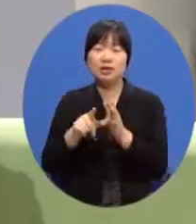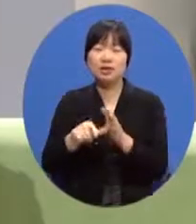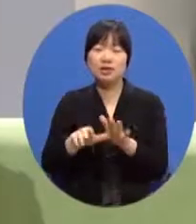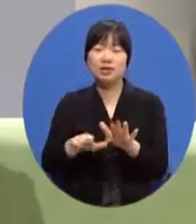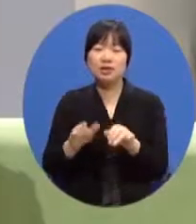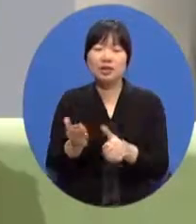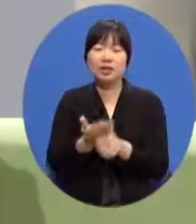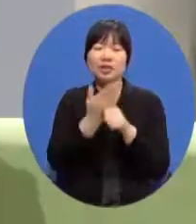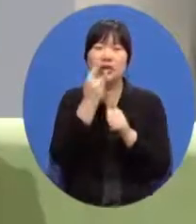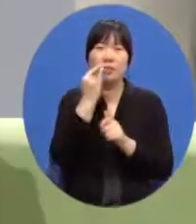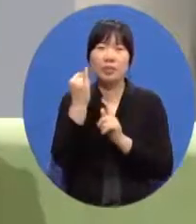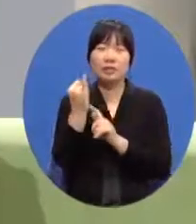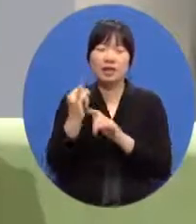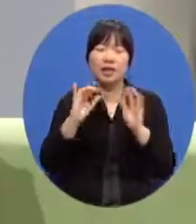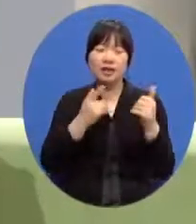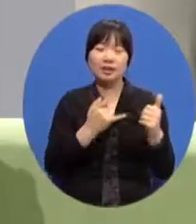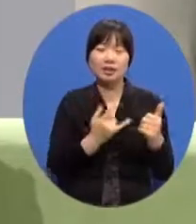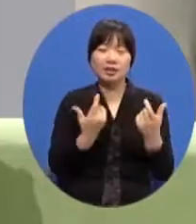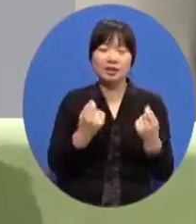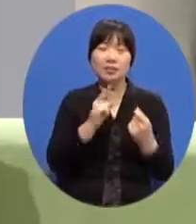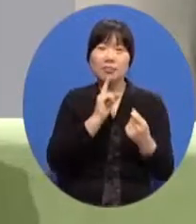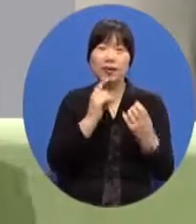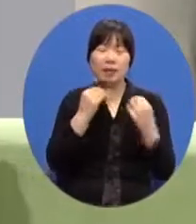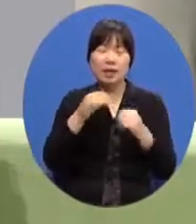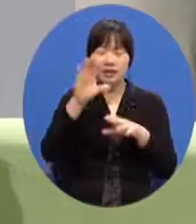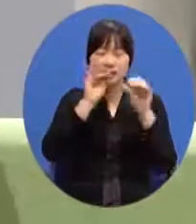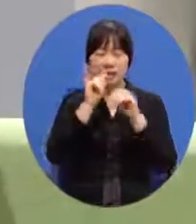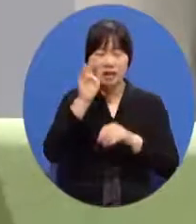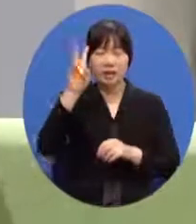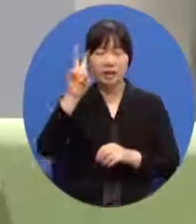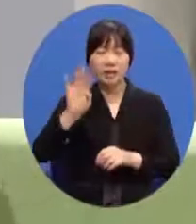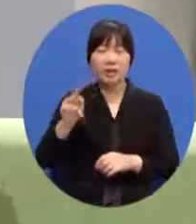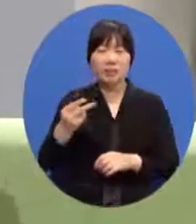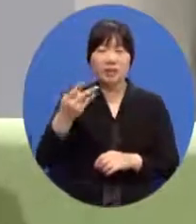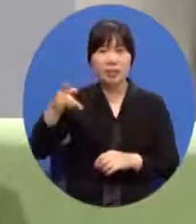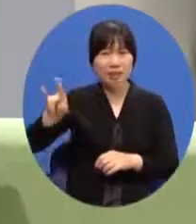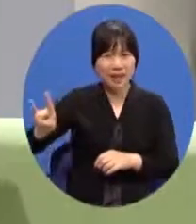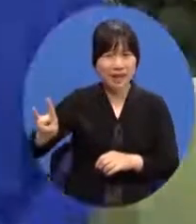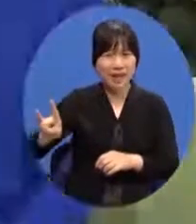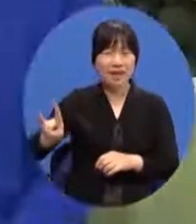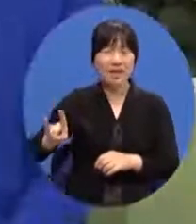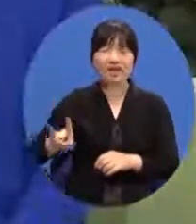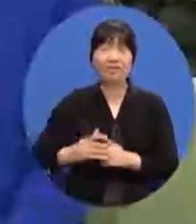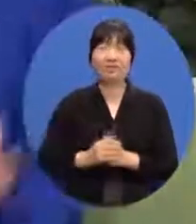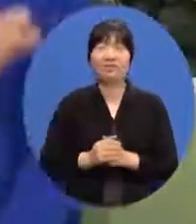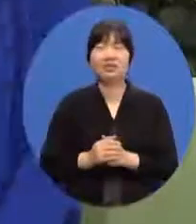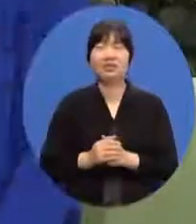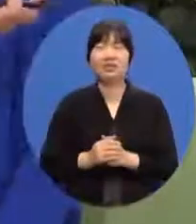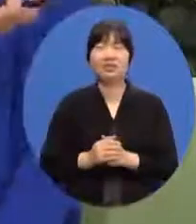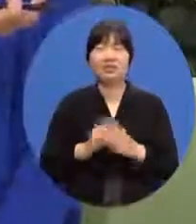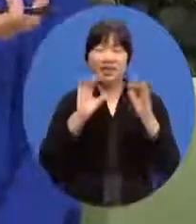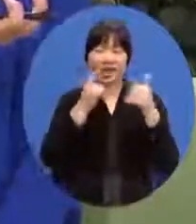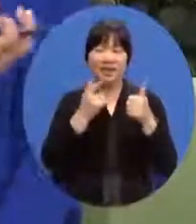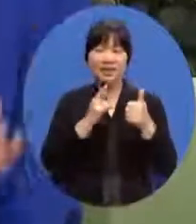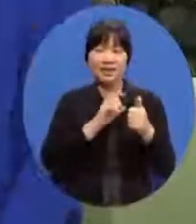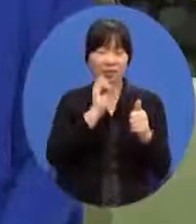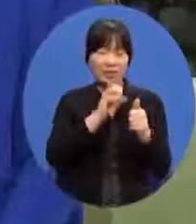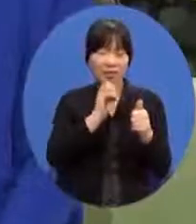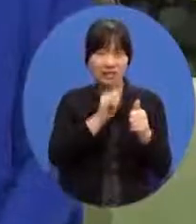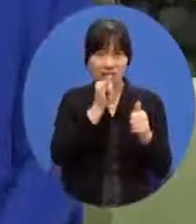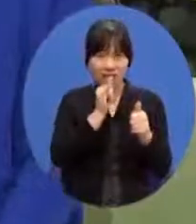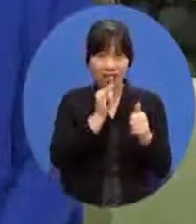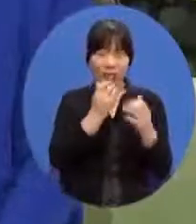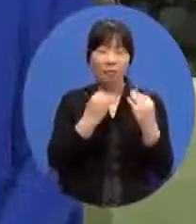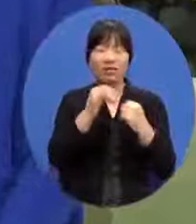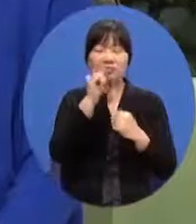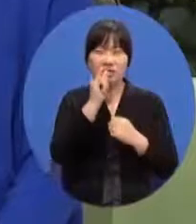아마 키우신 어머님들 아이들한테 이런 얘기 많이 들으셨을까요? 어우, 변태 뭐 이런 얘기. 아, 애들이 그런 애들이 단어를 쓰는 그런 얘기를 거예요. 상당히